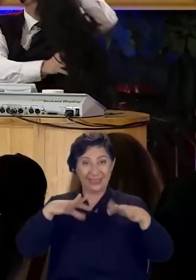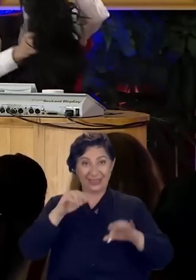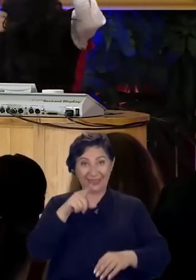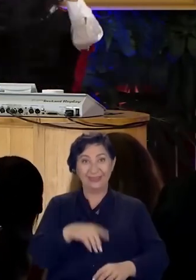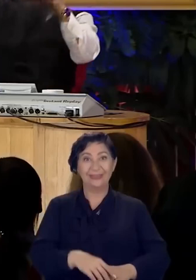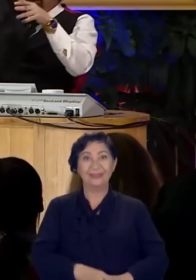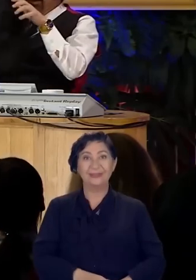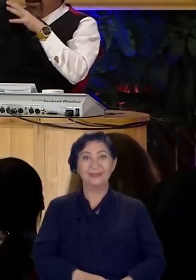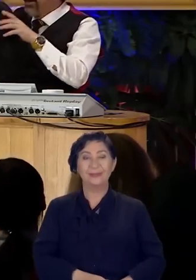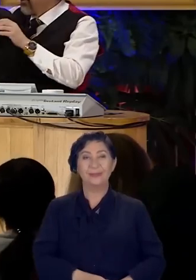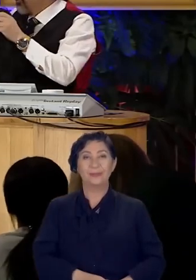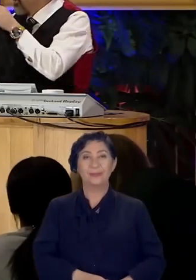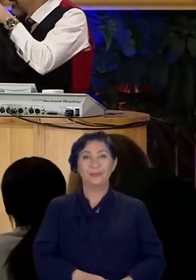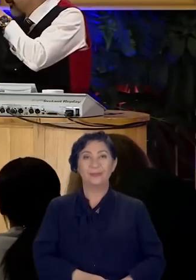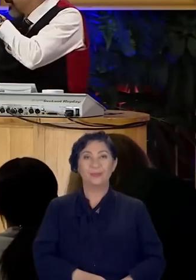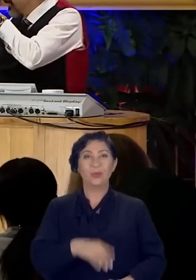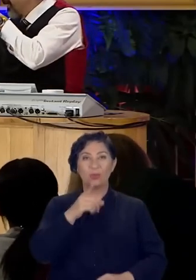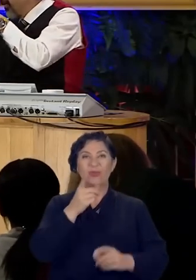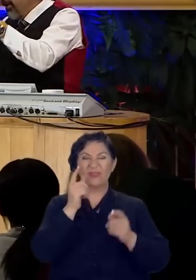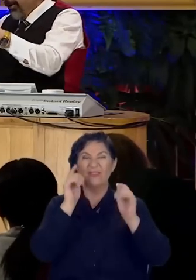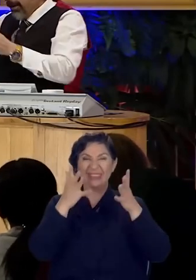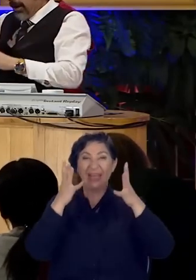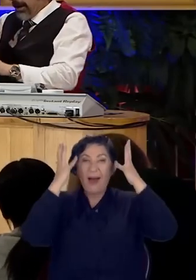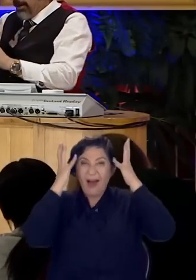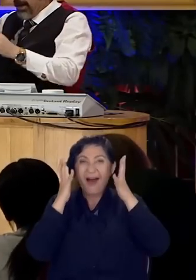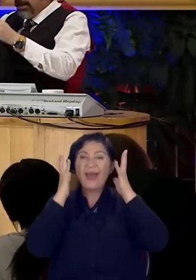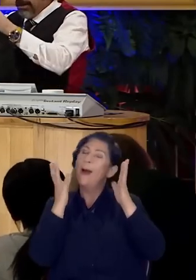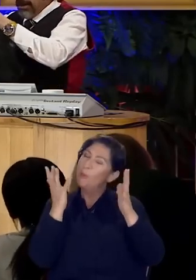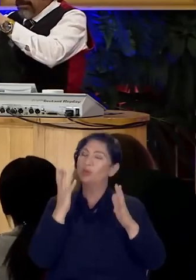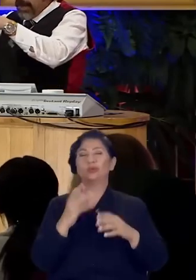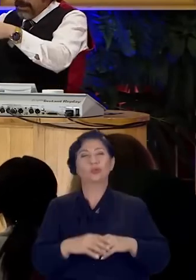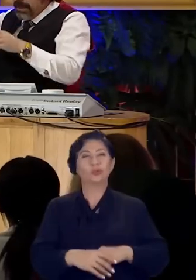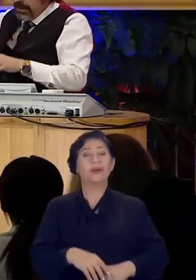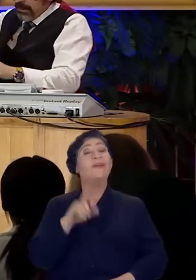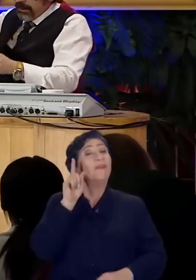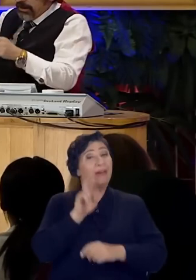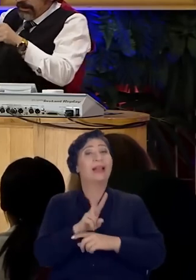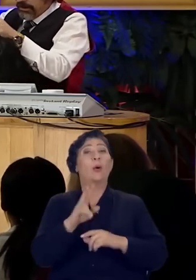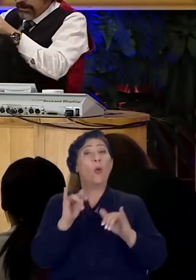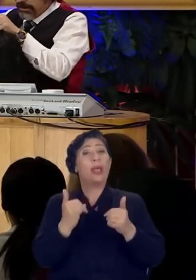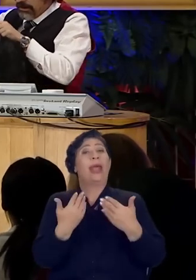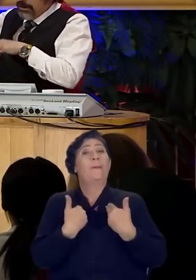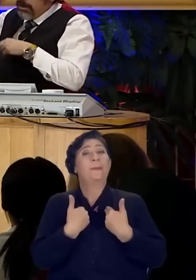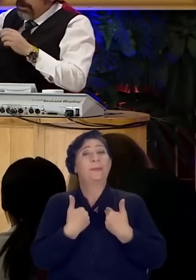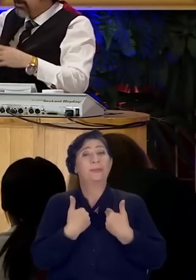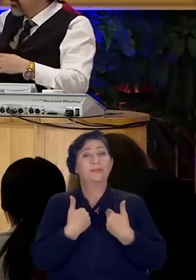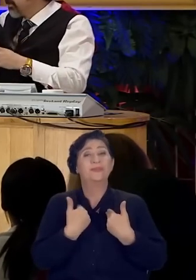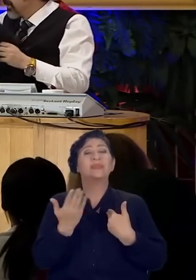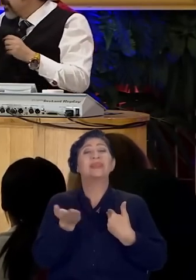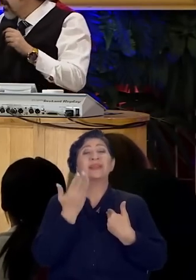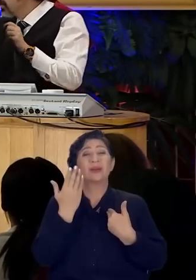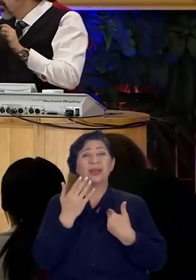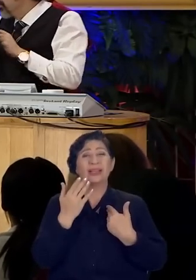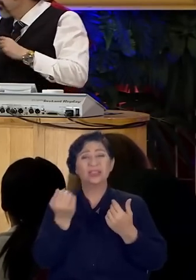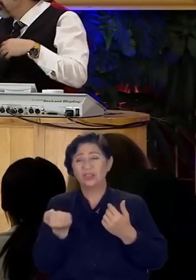hazırladılar. Bu biraz fazla geliyor. Ama vallahi biraz taranması lazım. Yok be,